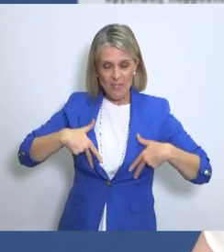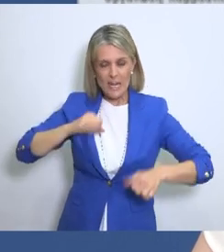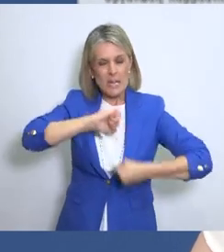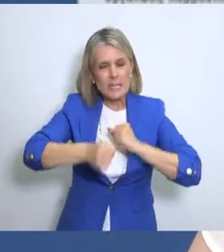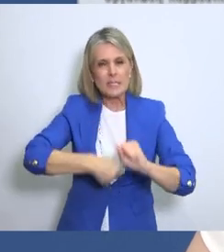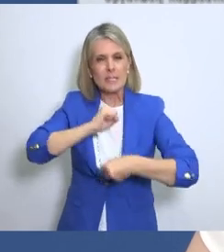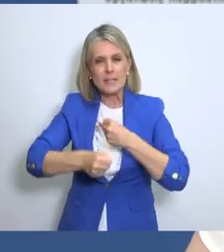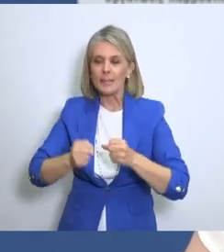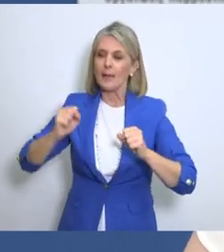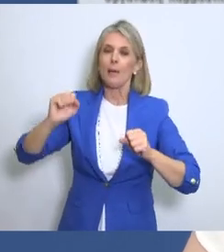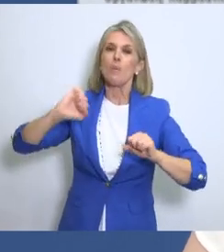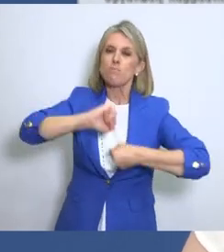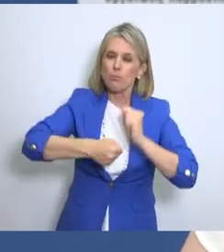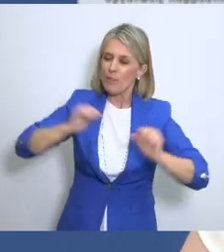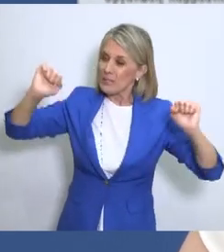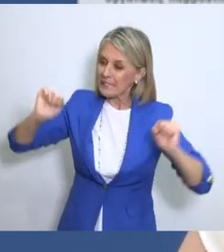γίνεται αδύναμη.